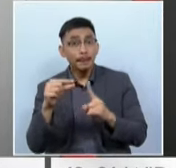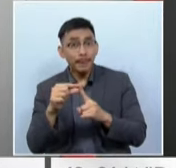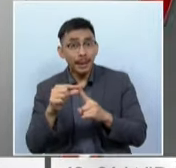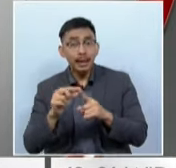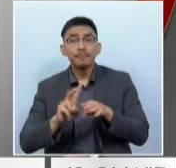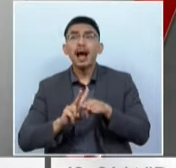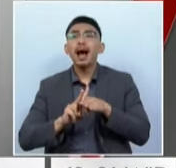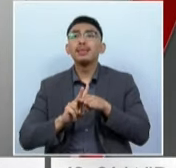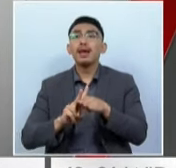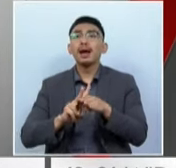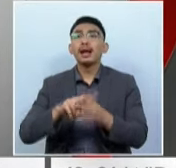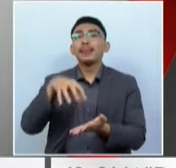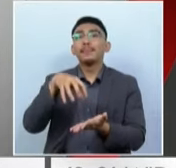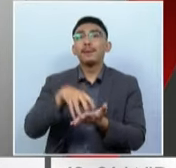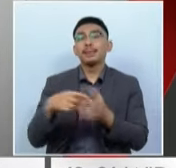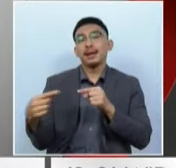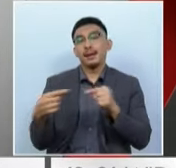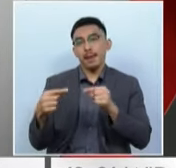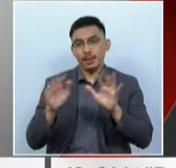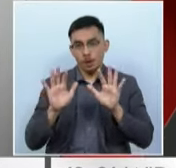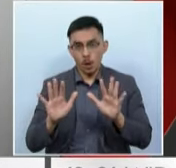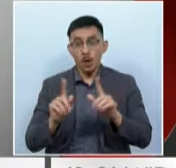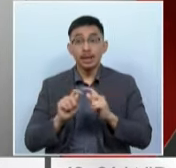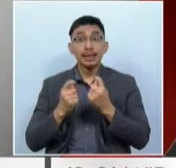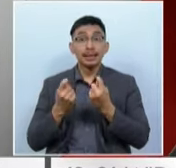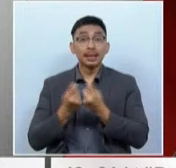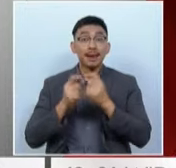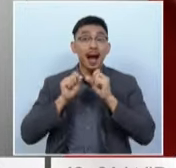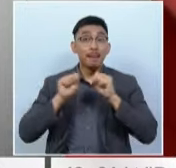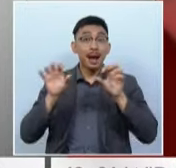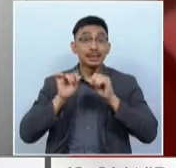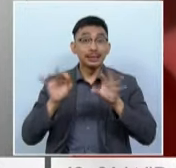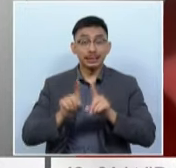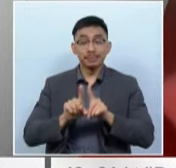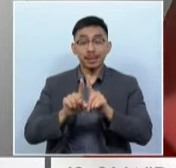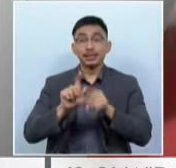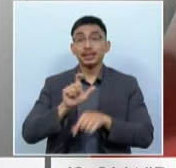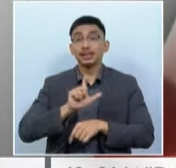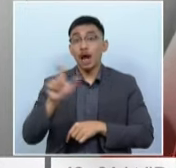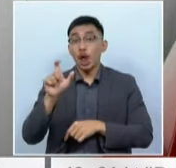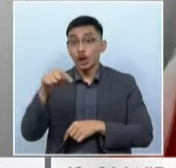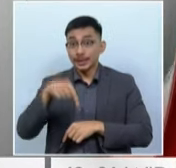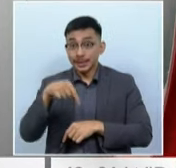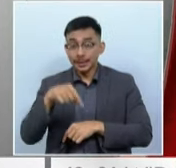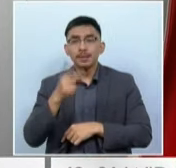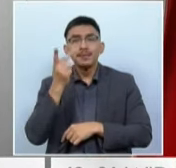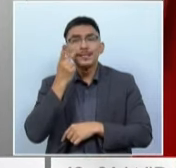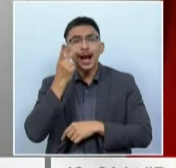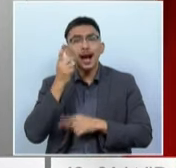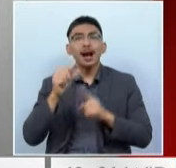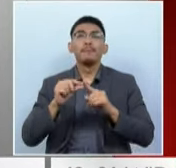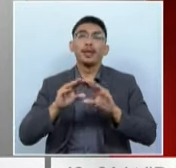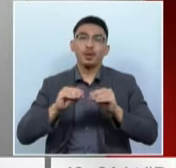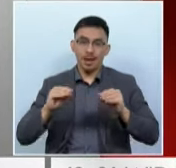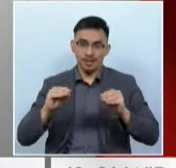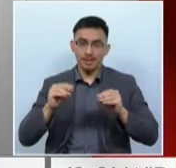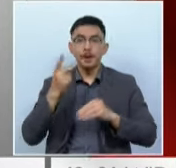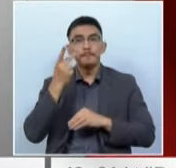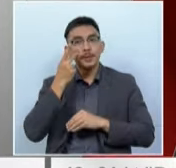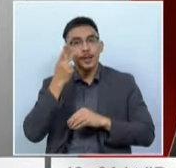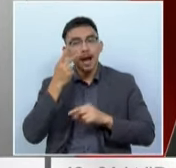area debat tim kampanye Pasangan calon menempatkan petugas yang dapat menjaga ketertiban dan keamanan selama